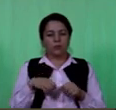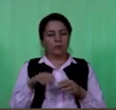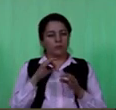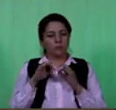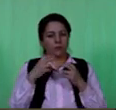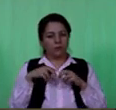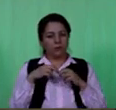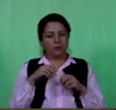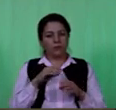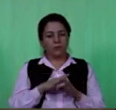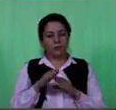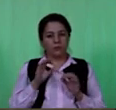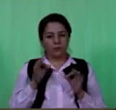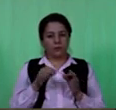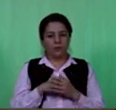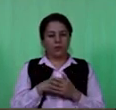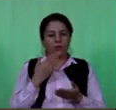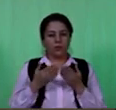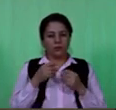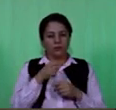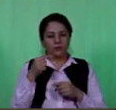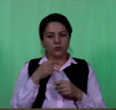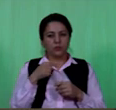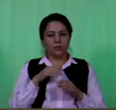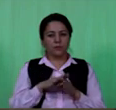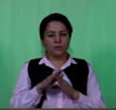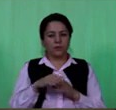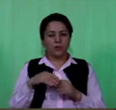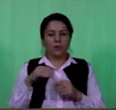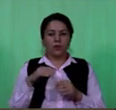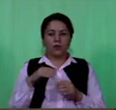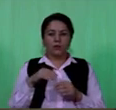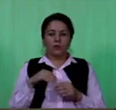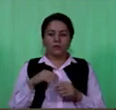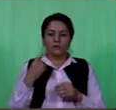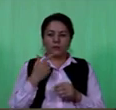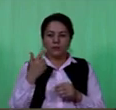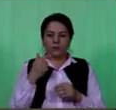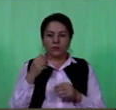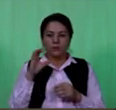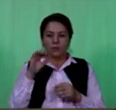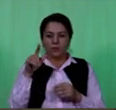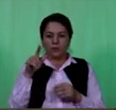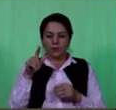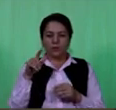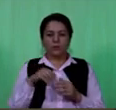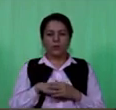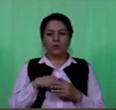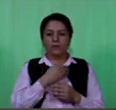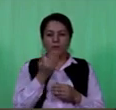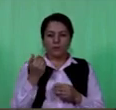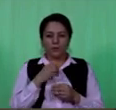второе и если вычитание выполнено верно и вы получили второе слагаемое значит вы